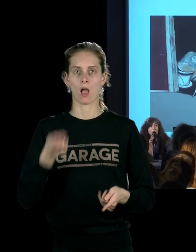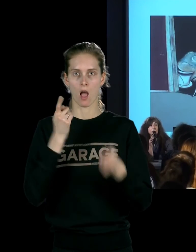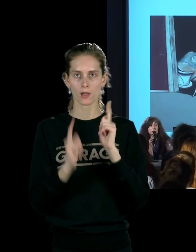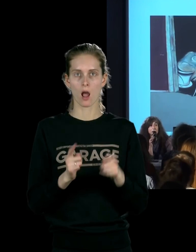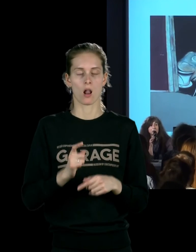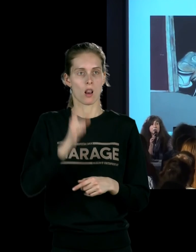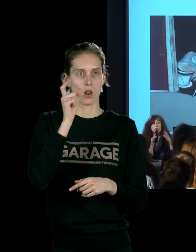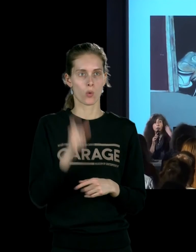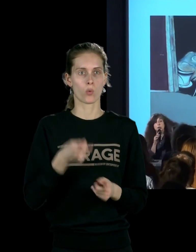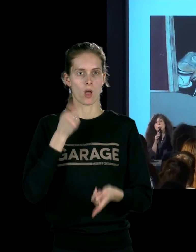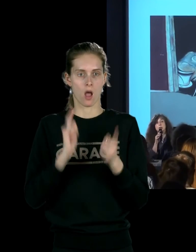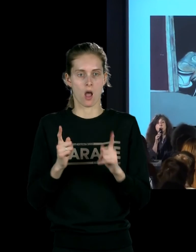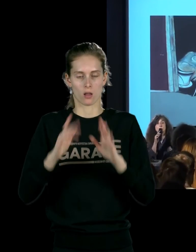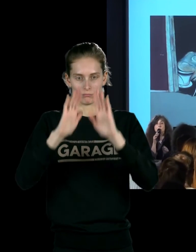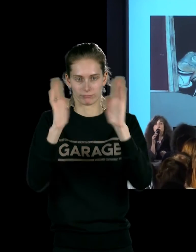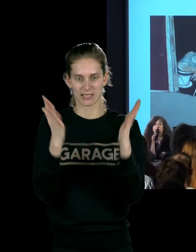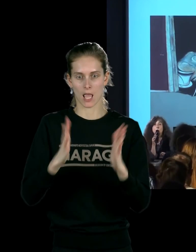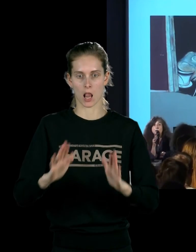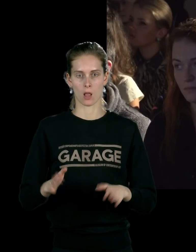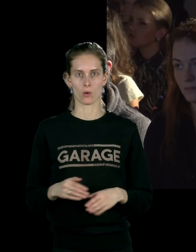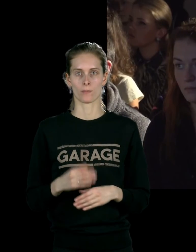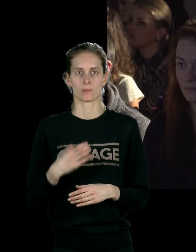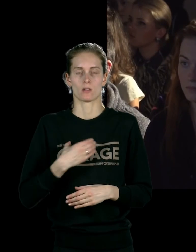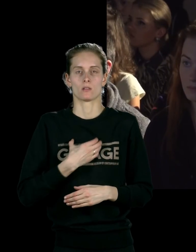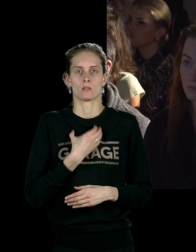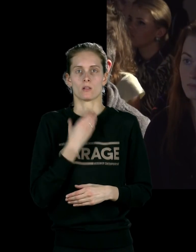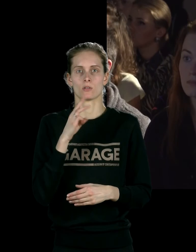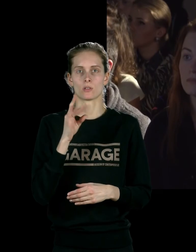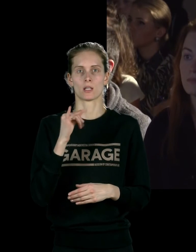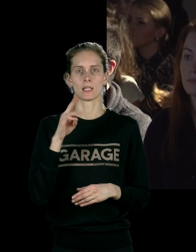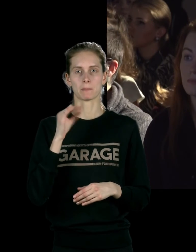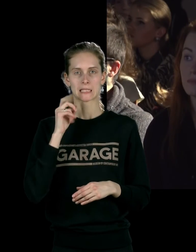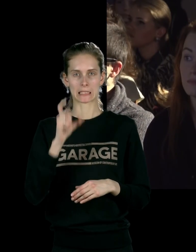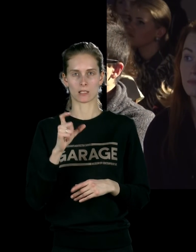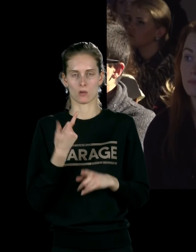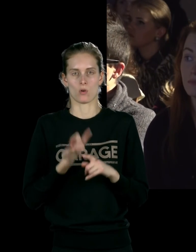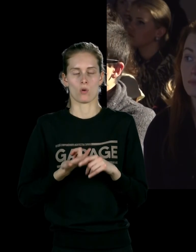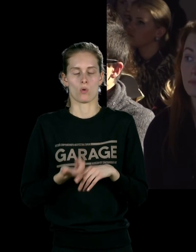реальная плоть. Вот это один из самых страшных его триптихов,